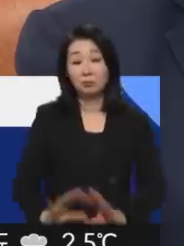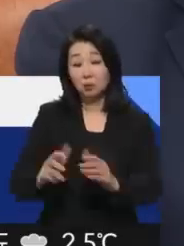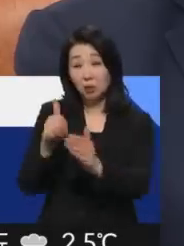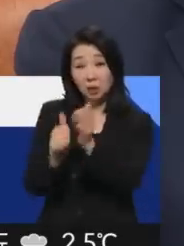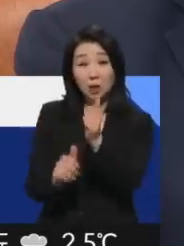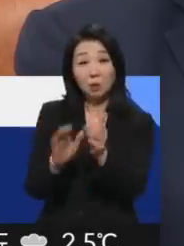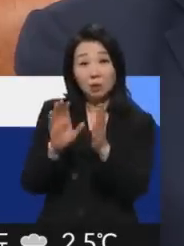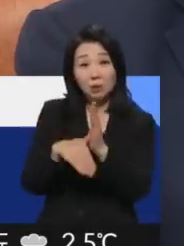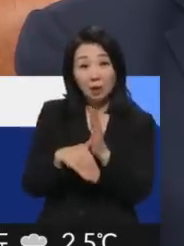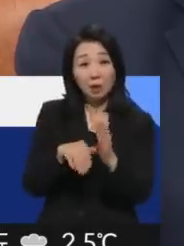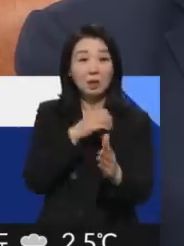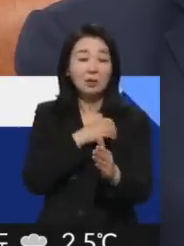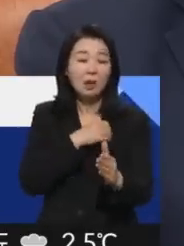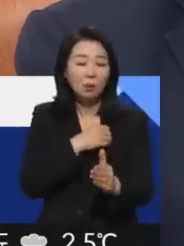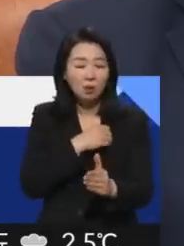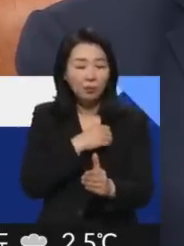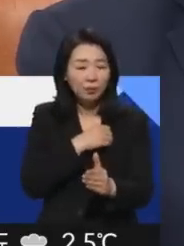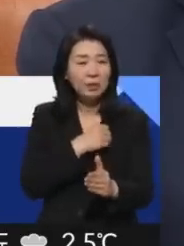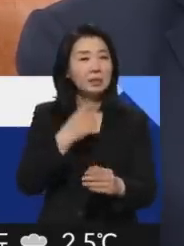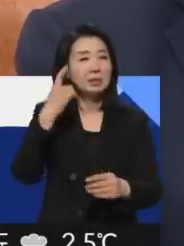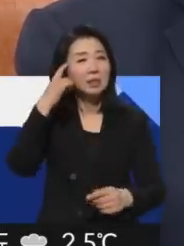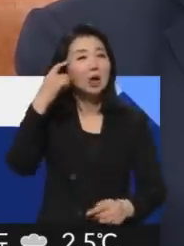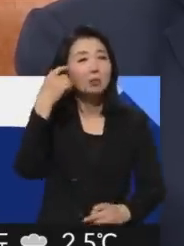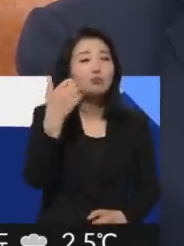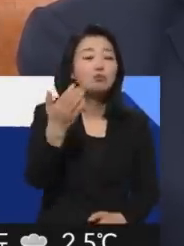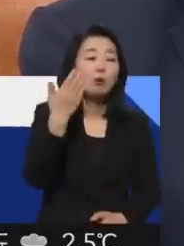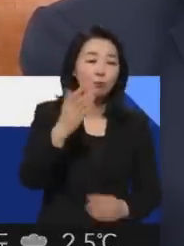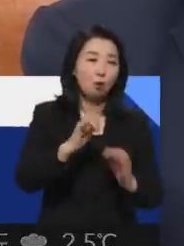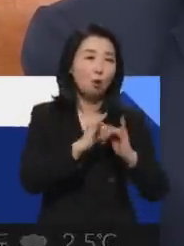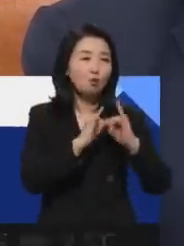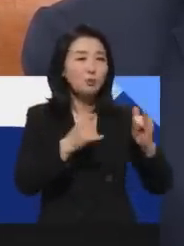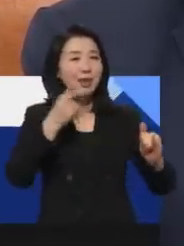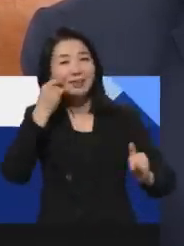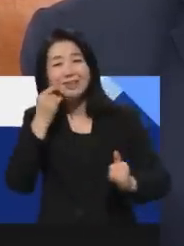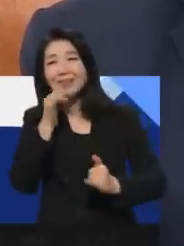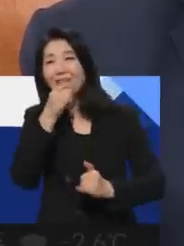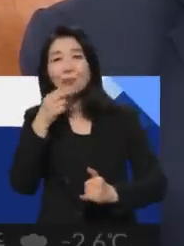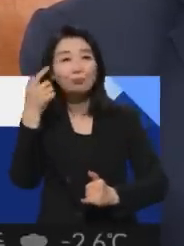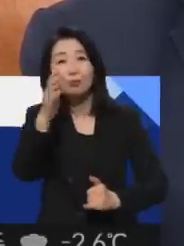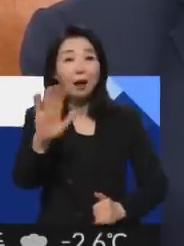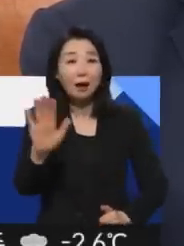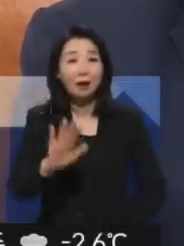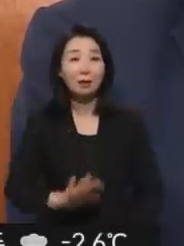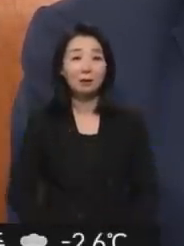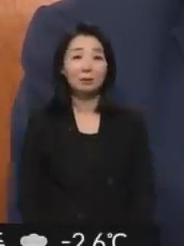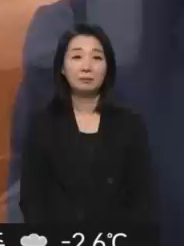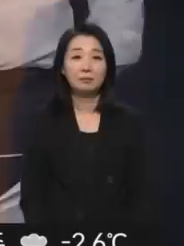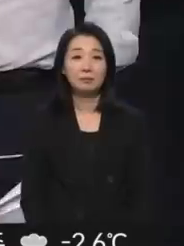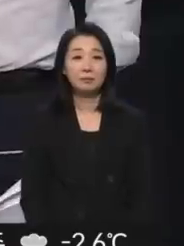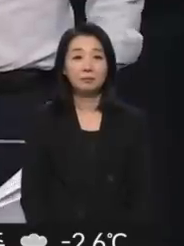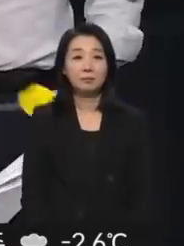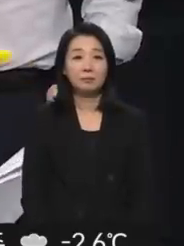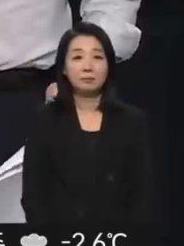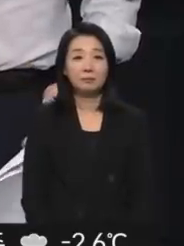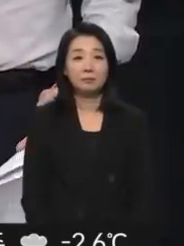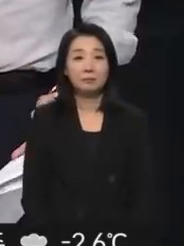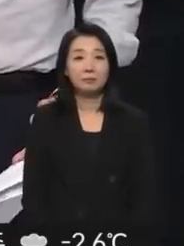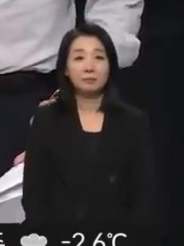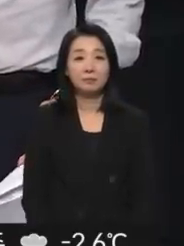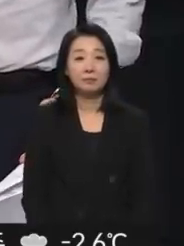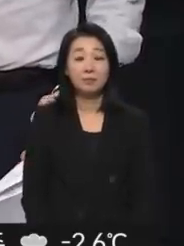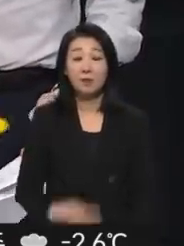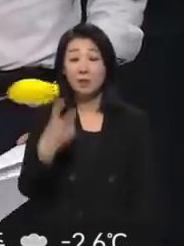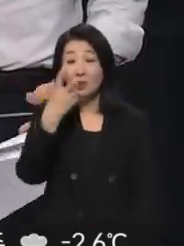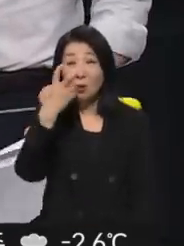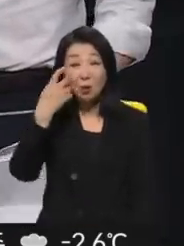전당대회는 당원의 총의를 묻는 자리이지 국민의 인기를 묻는 자리가 아니기 때문입니다. 아예